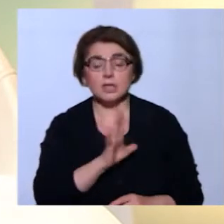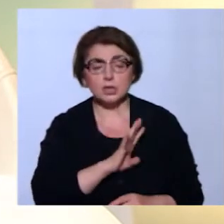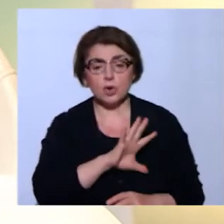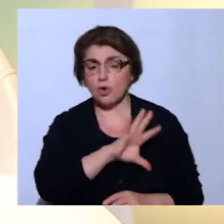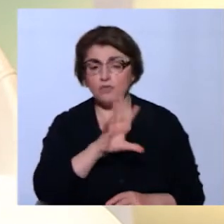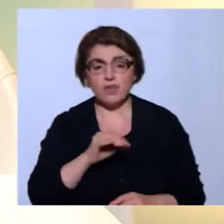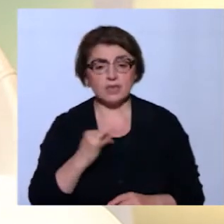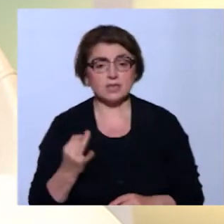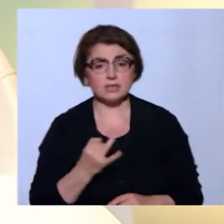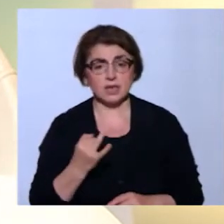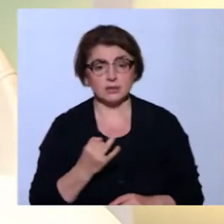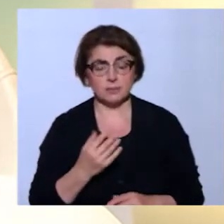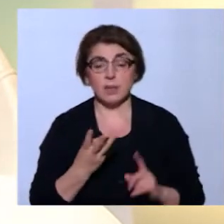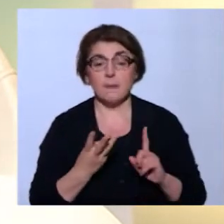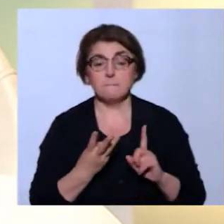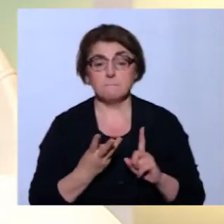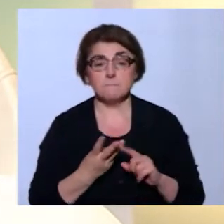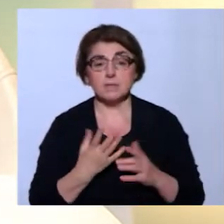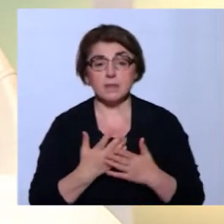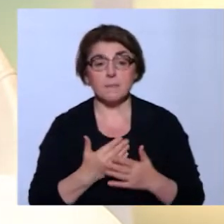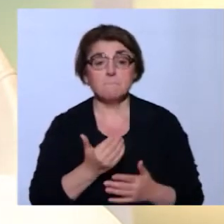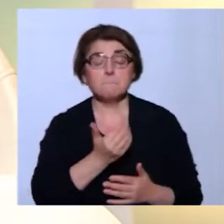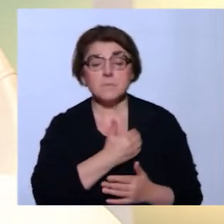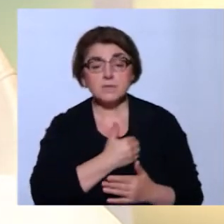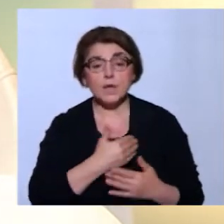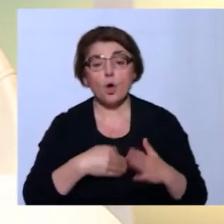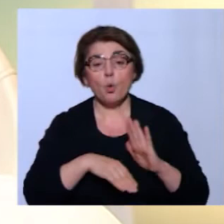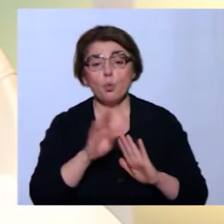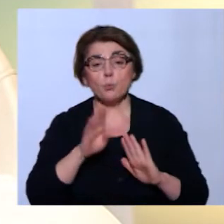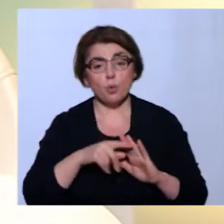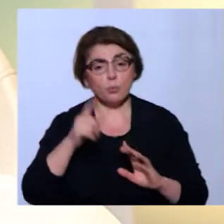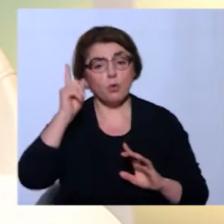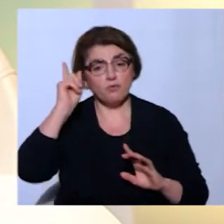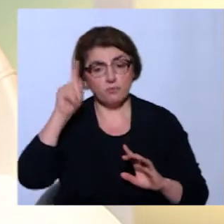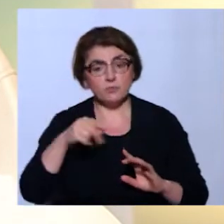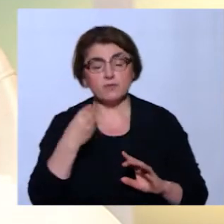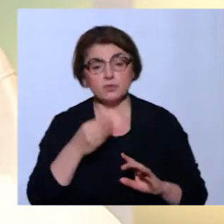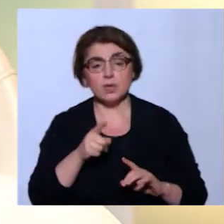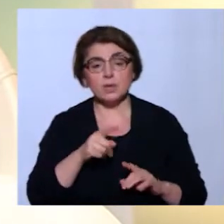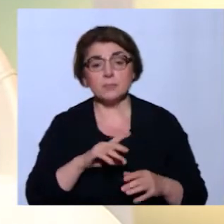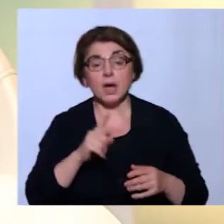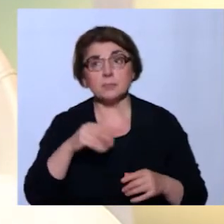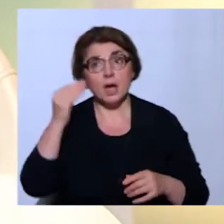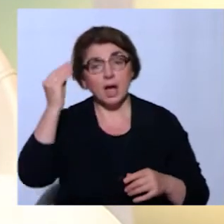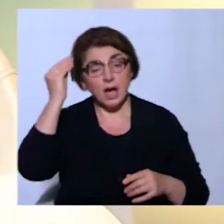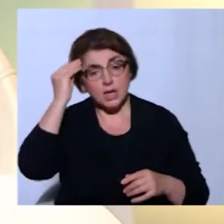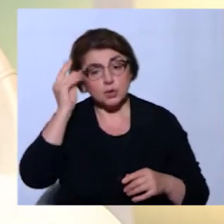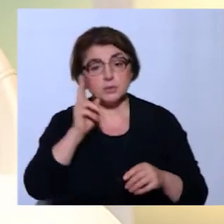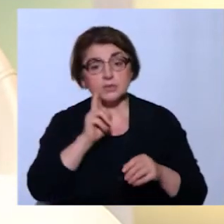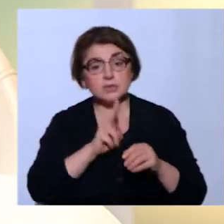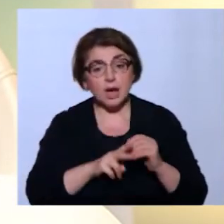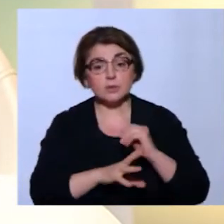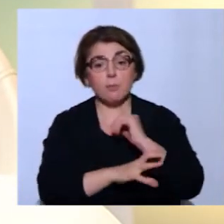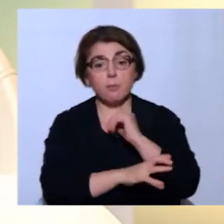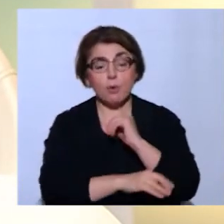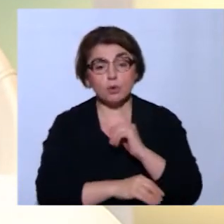ყველაზე საინტერესო. და მესამე არის: მინდა მეტი ვიცოდე. ამ წინადადებას დაასრულებთ იმ აზრობრივი